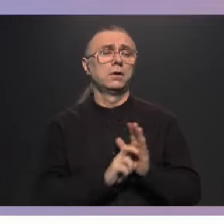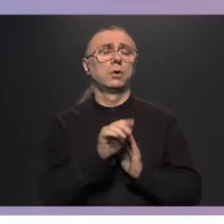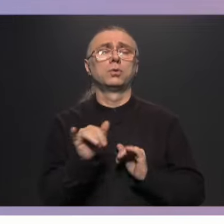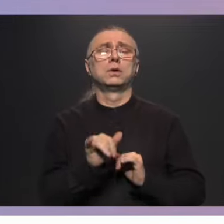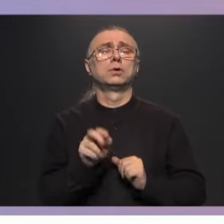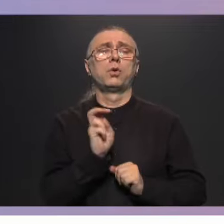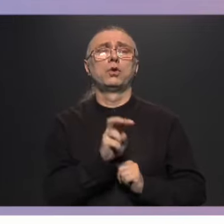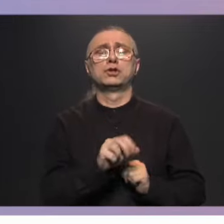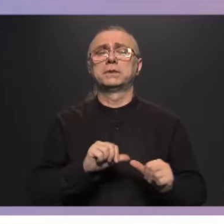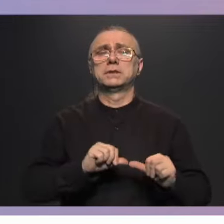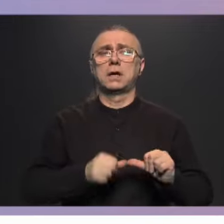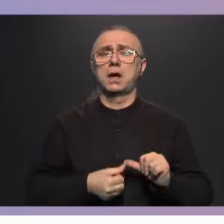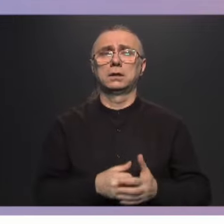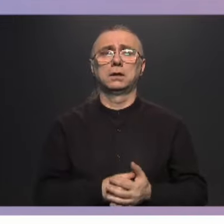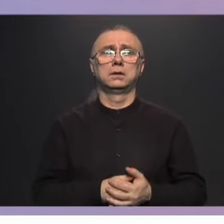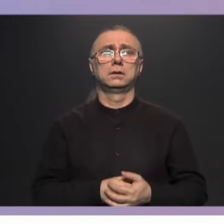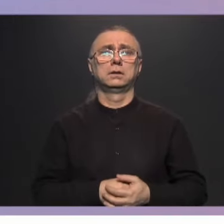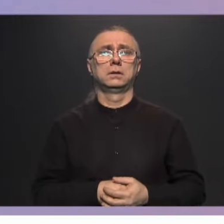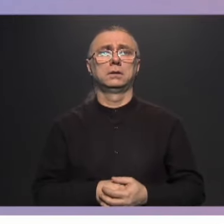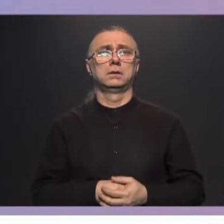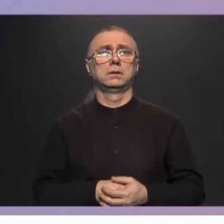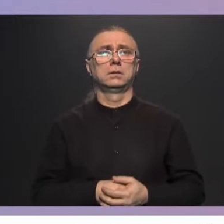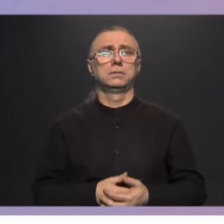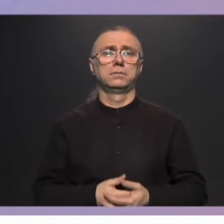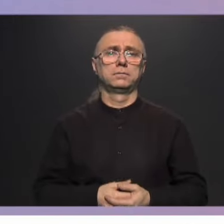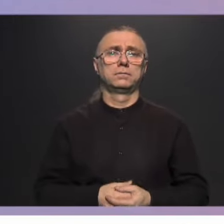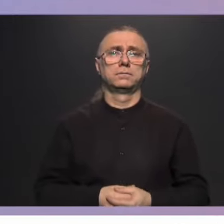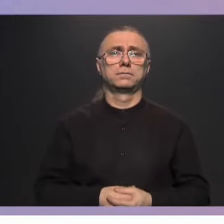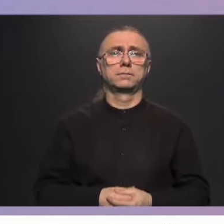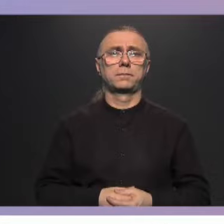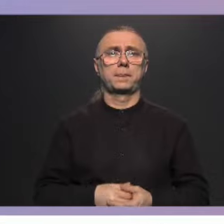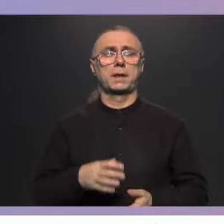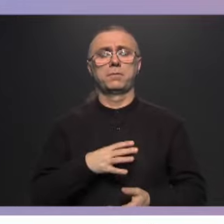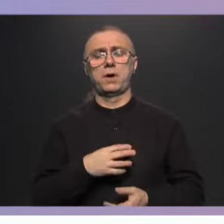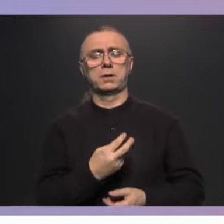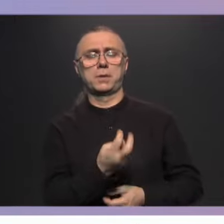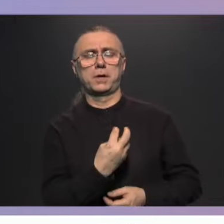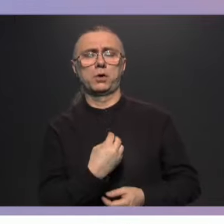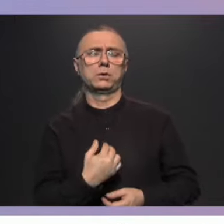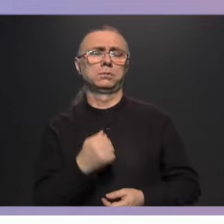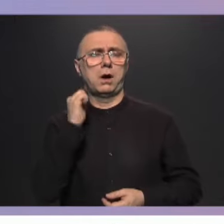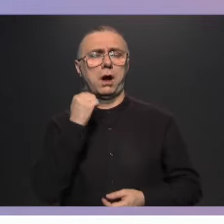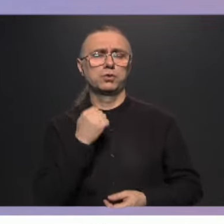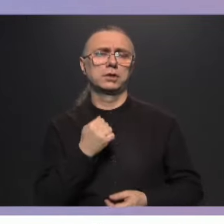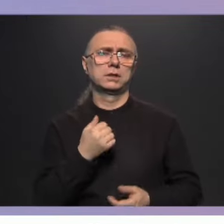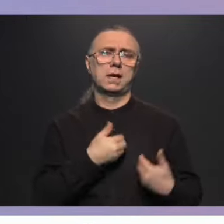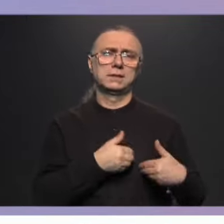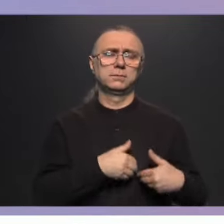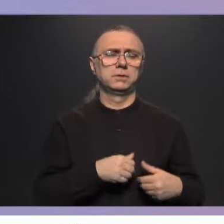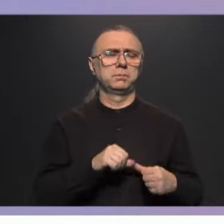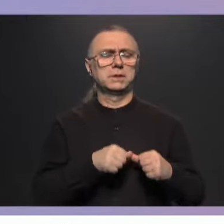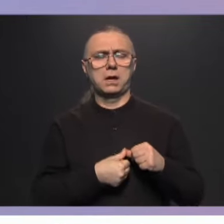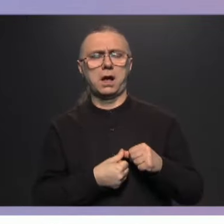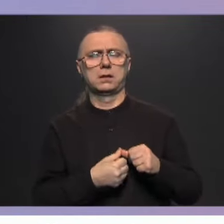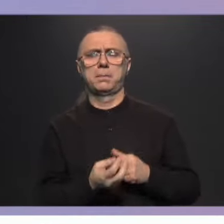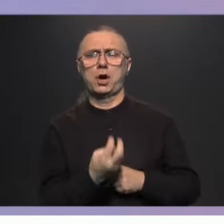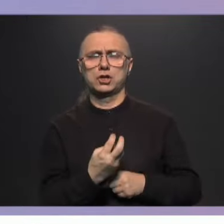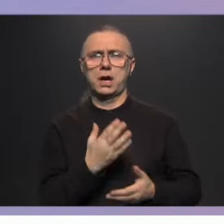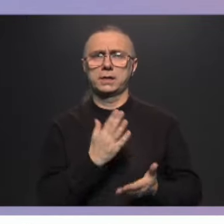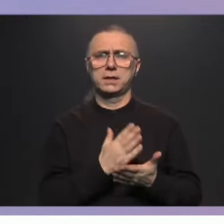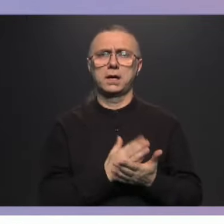которому ты приходишь, и даже, знаете, как бывает у меня, ко мне приходят бабушки там на исповедь, да, какие-то там постоянные прихожане, я говорю, ну,